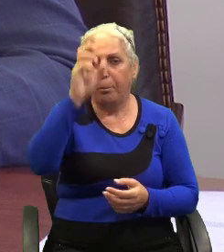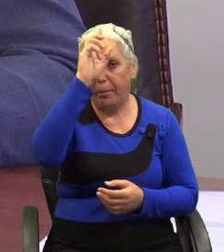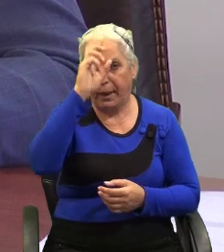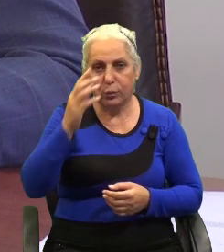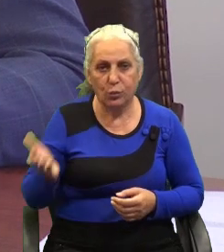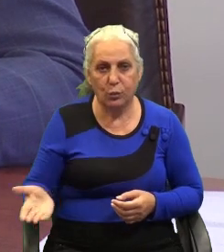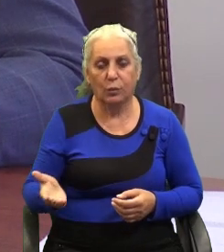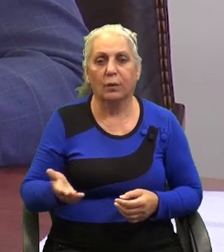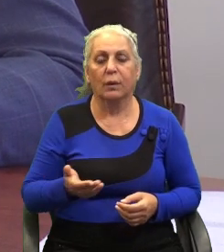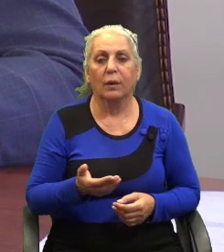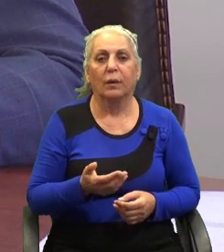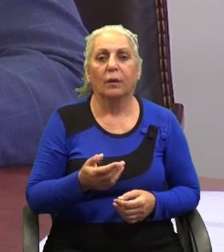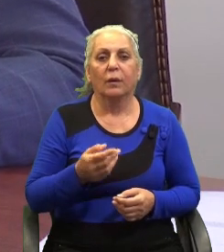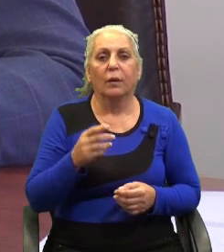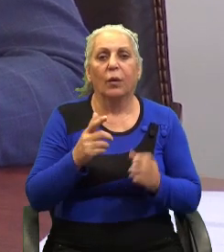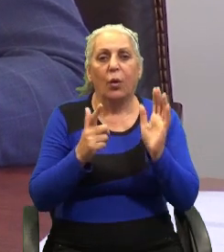և